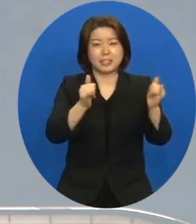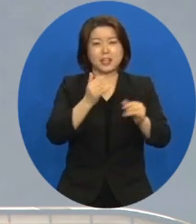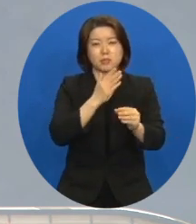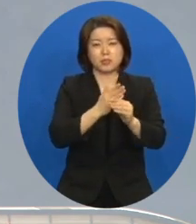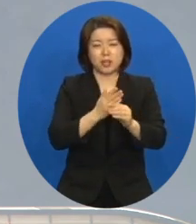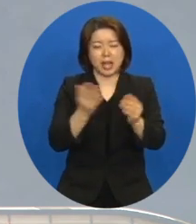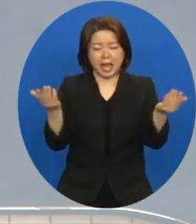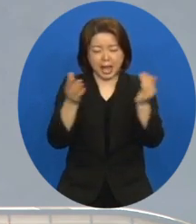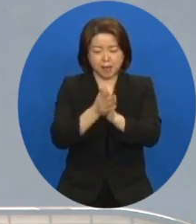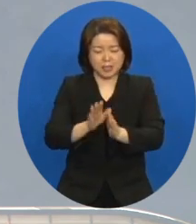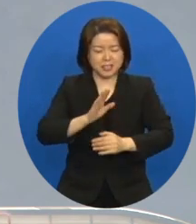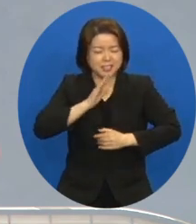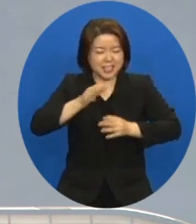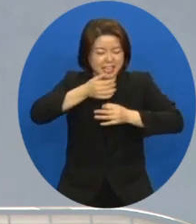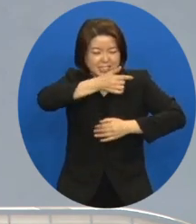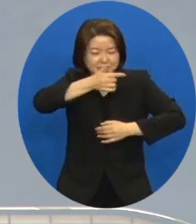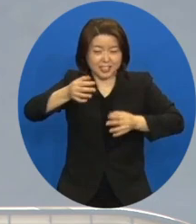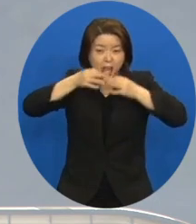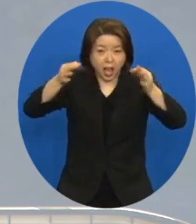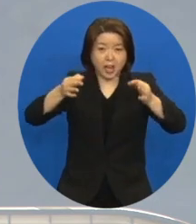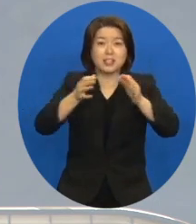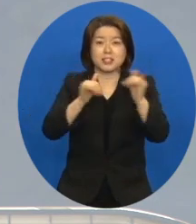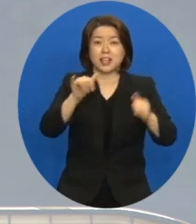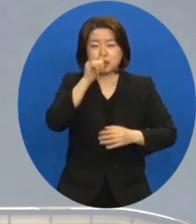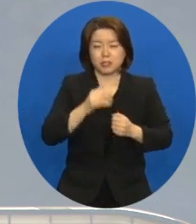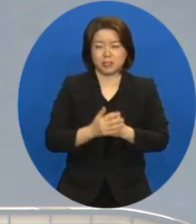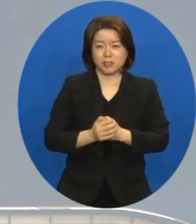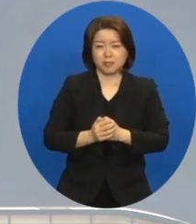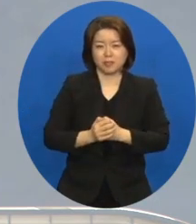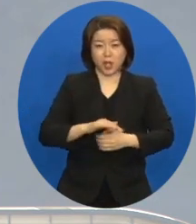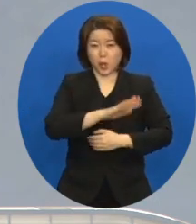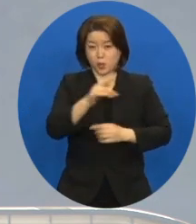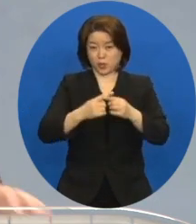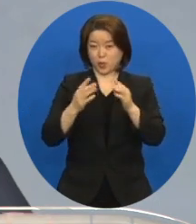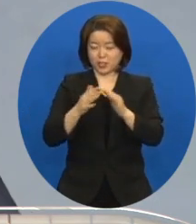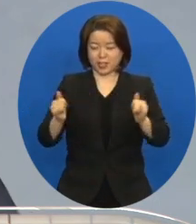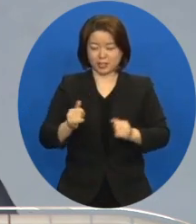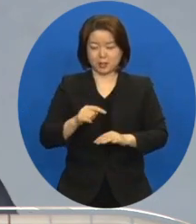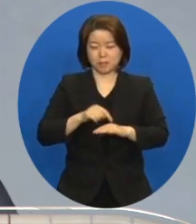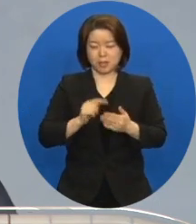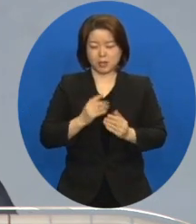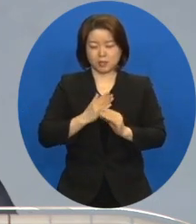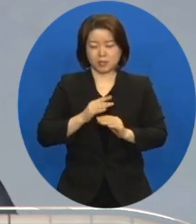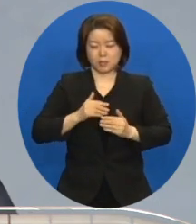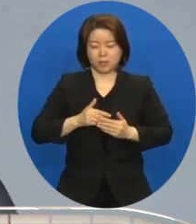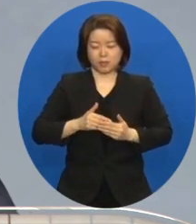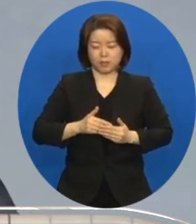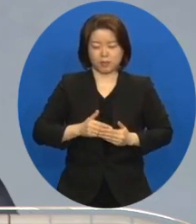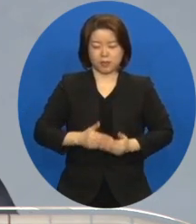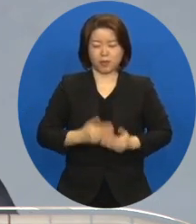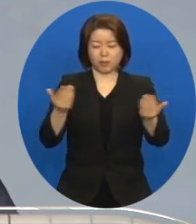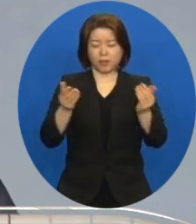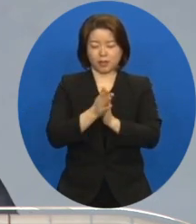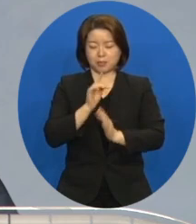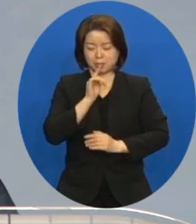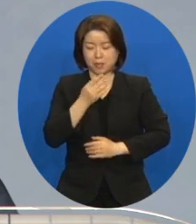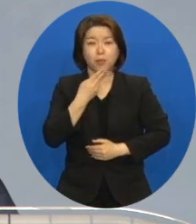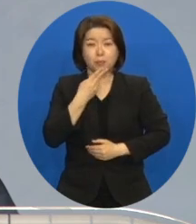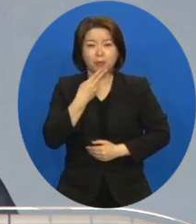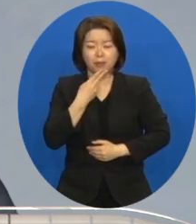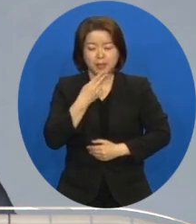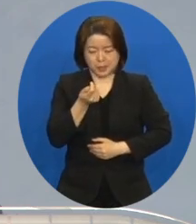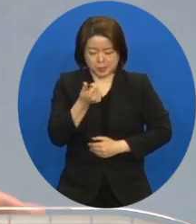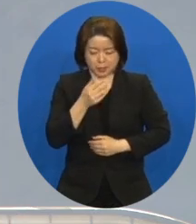분이 계세요. 사실 우리 교우들은 중심이 깊어서 아멘을 거의 안 하세요. 해도 아주 조그맣게